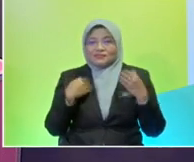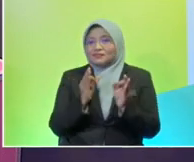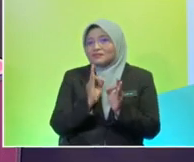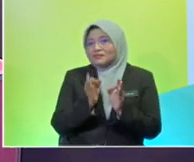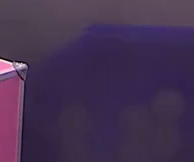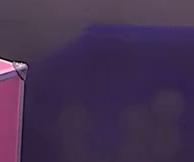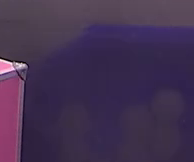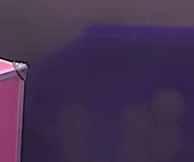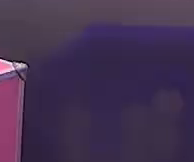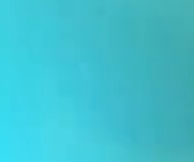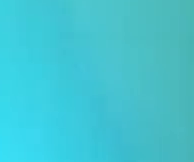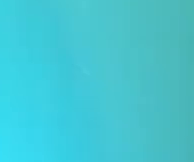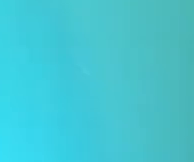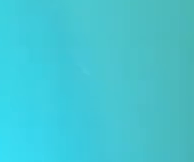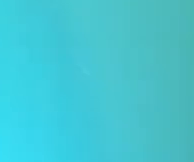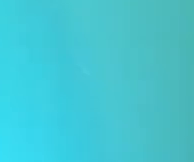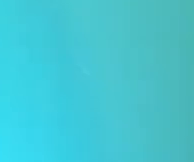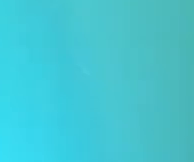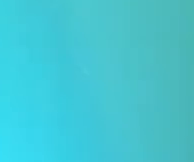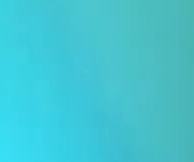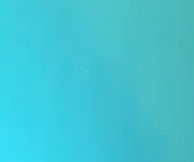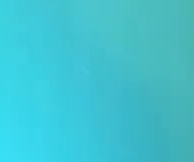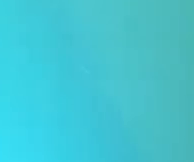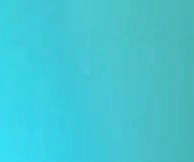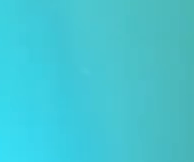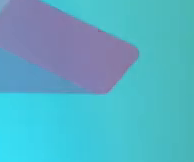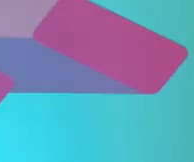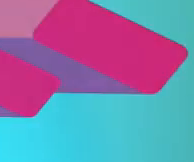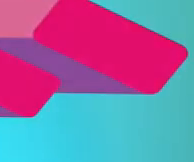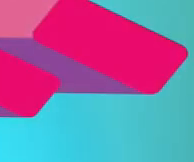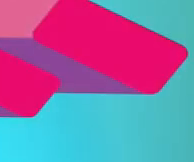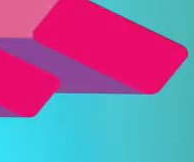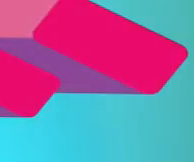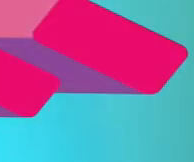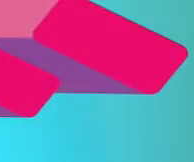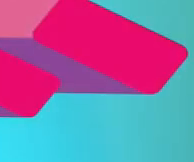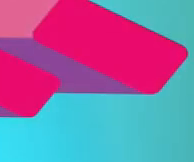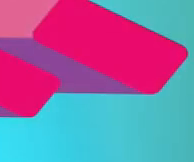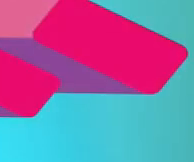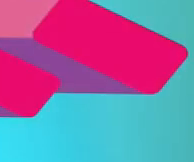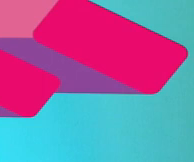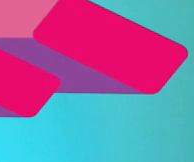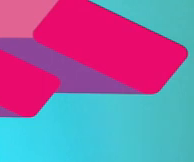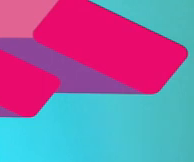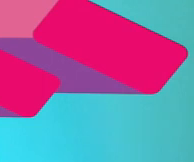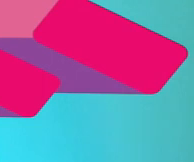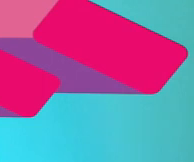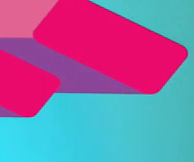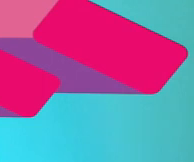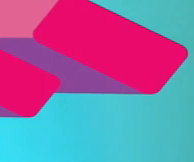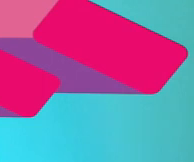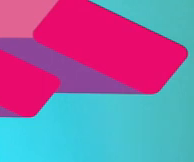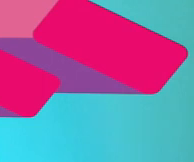yaitu Nabilah binti Ilyas Alaihis dari SMK Sungai layar sungai petani Kedah Terima Kasih